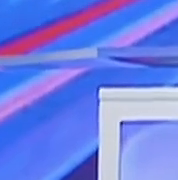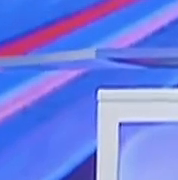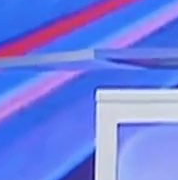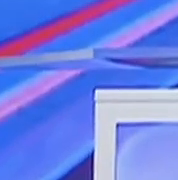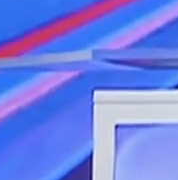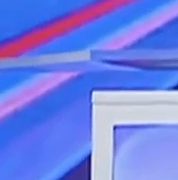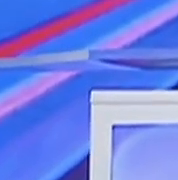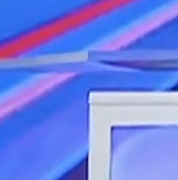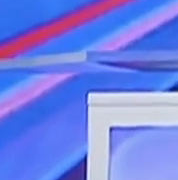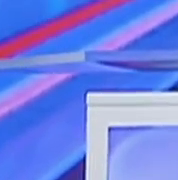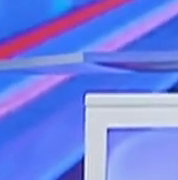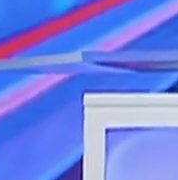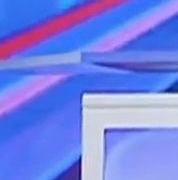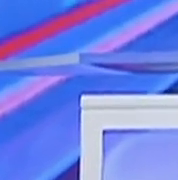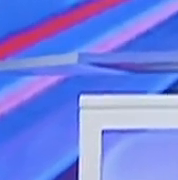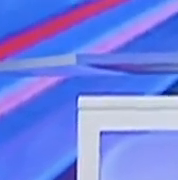اليوم